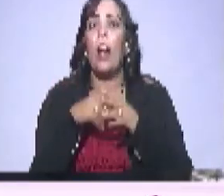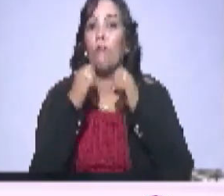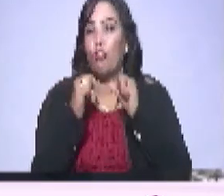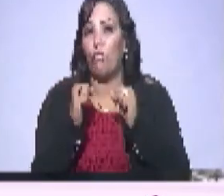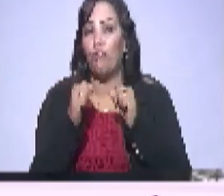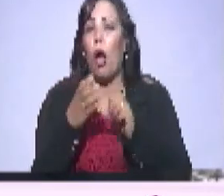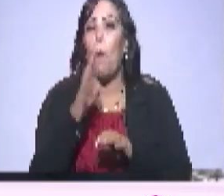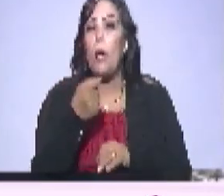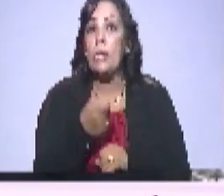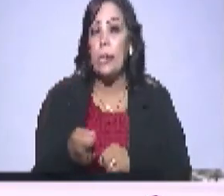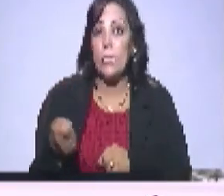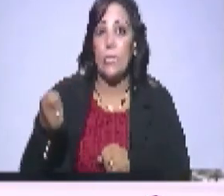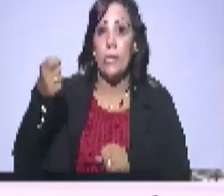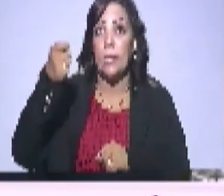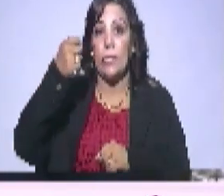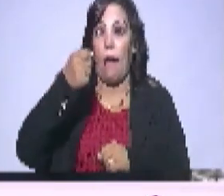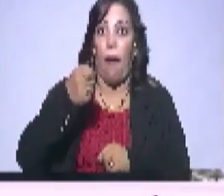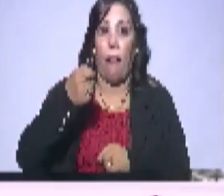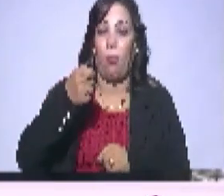الاتنين، يا زودتي